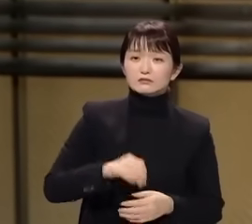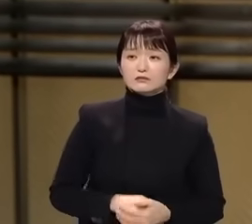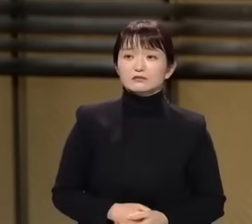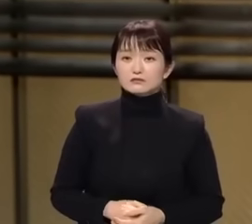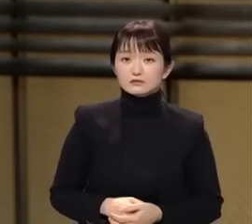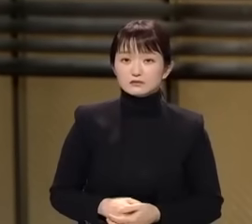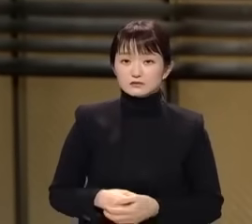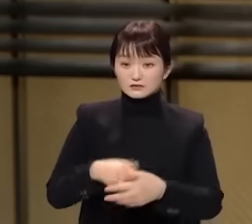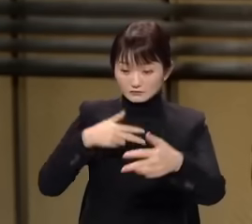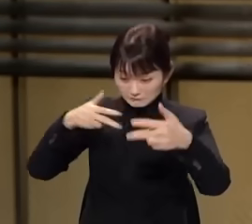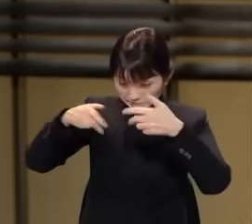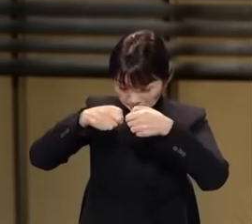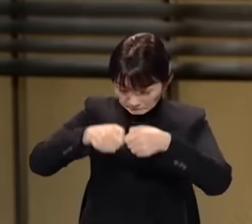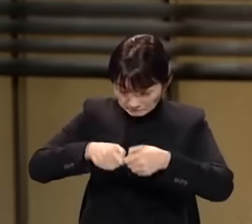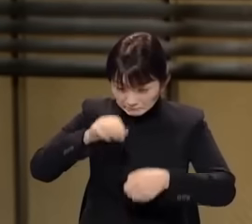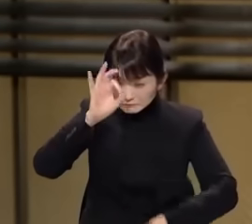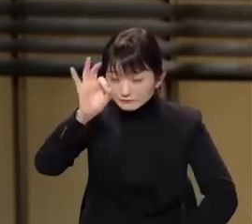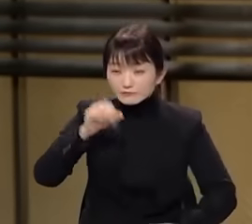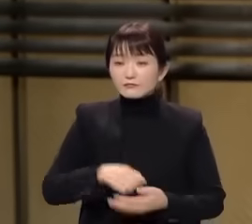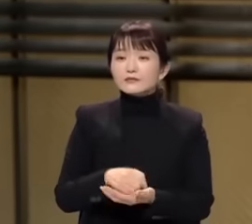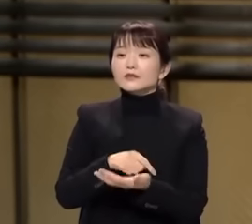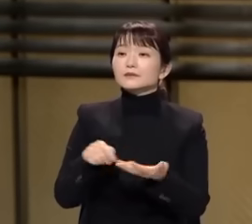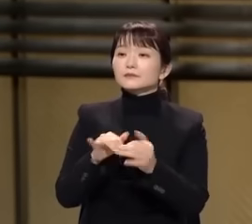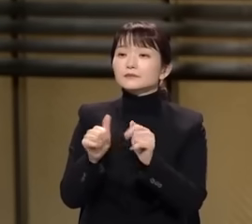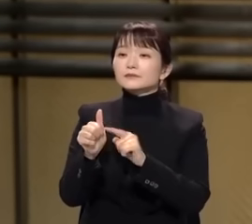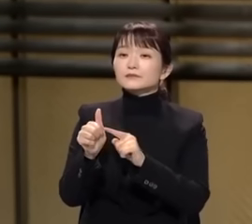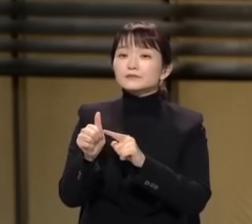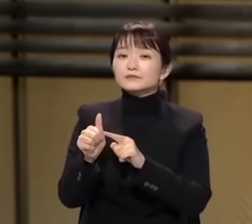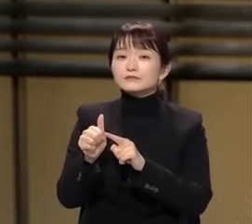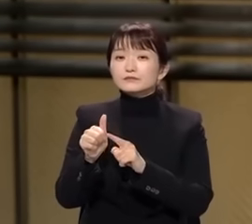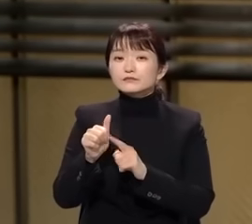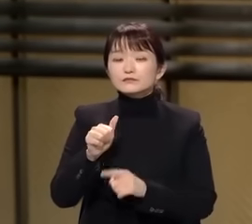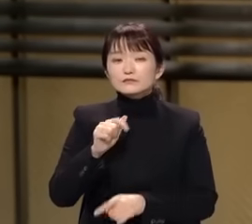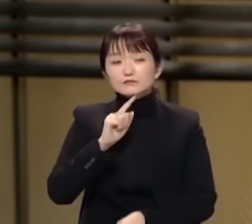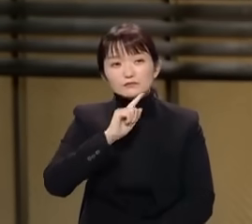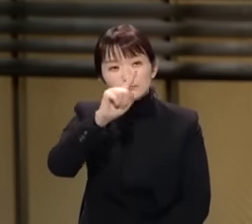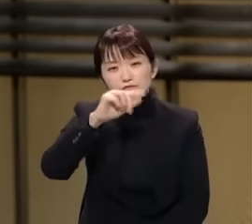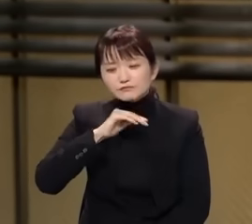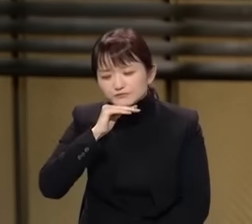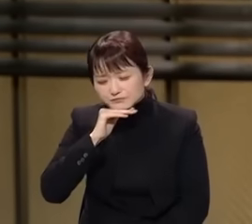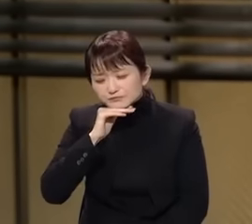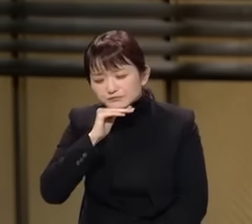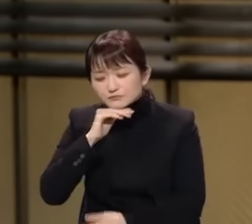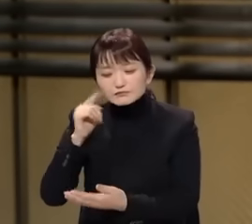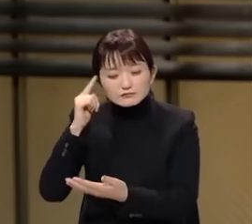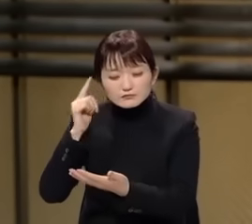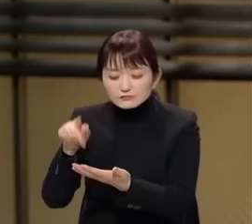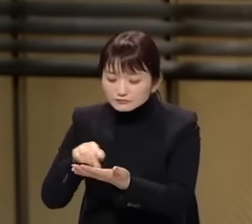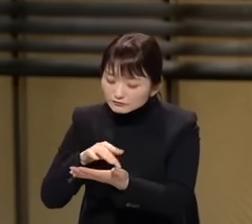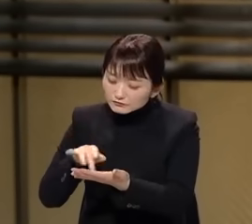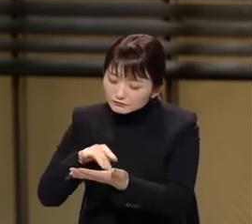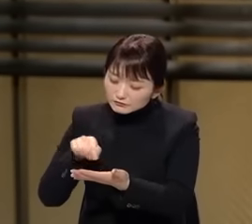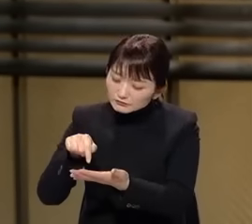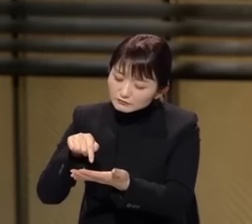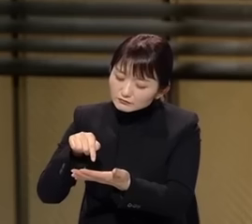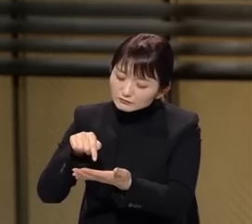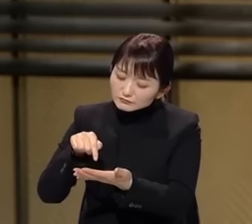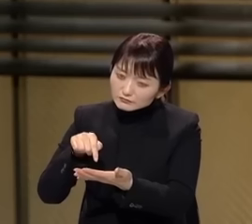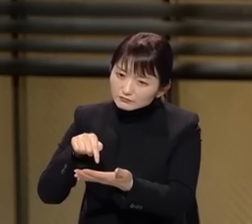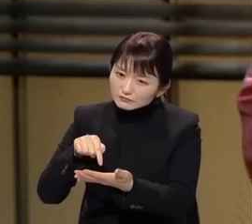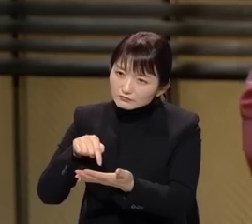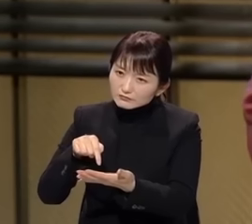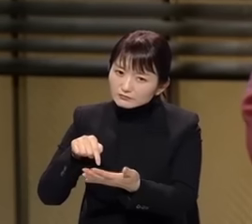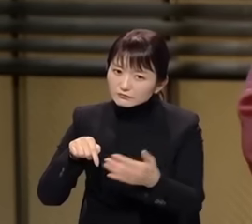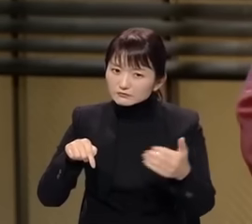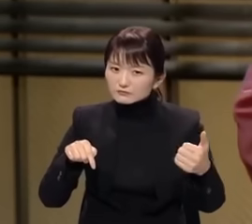자세히 살펴보면 피해자분이 이제 음식을 이제 기다리면서 그냥 휴대전화 만지작거리는 게 전부였는데 아마도 그냥 시비를 걸려고 한